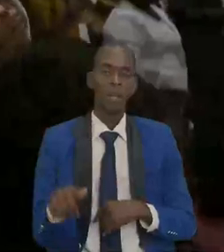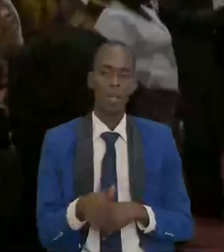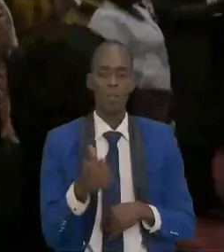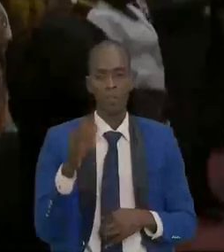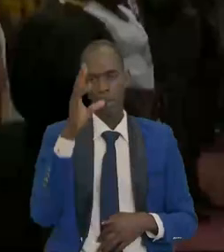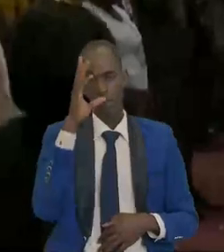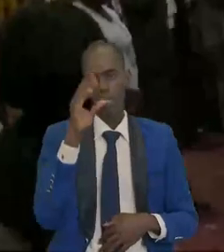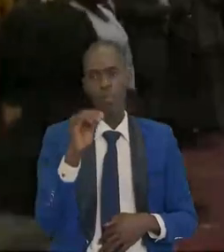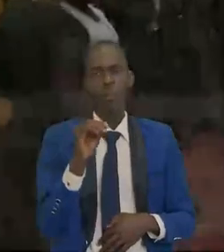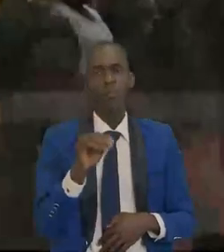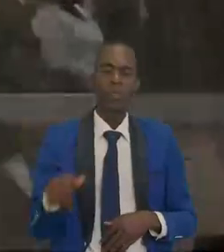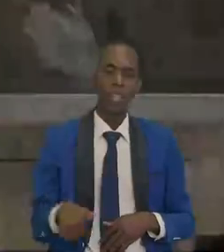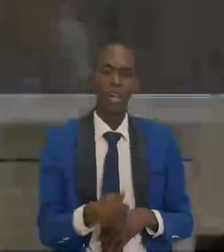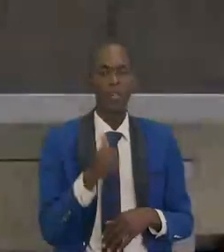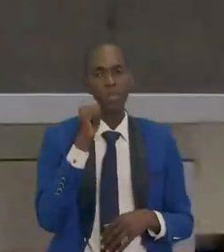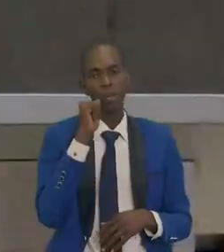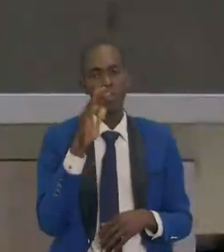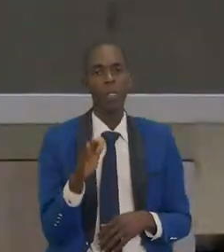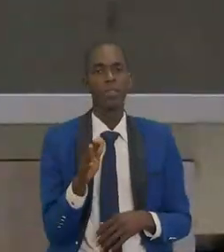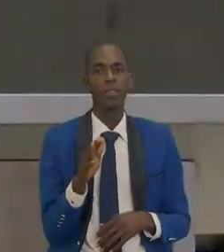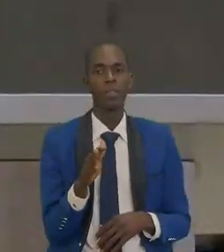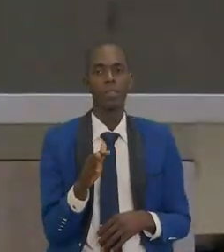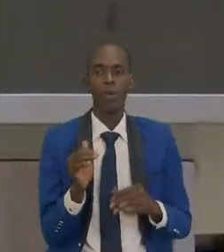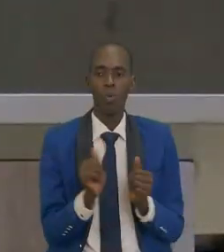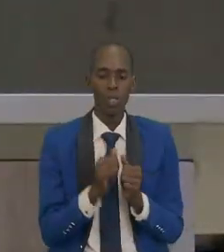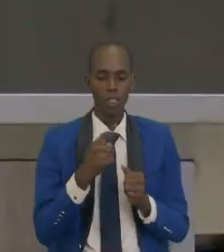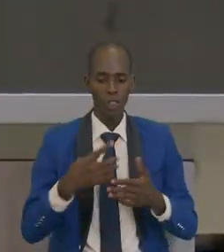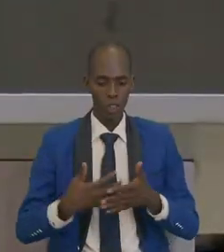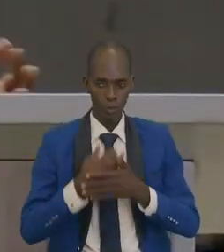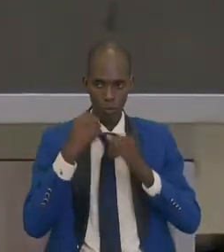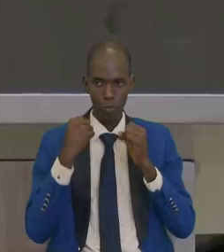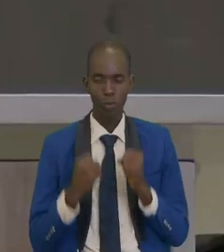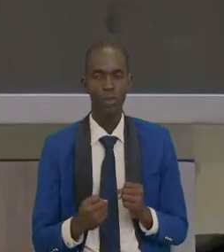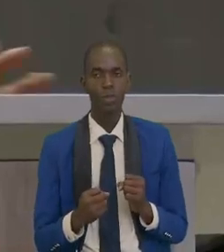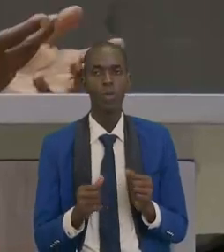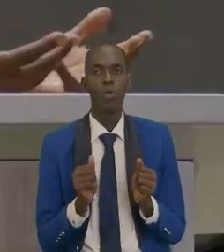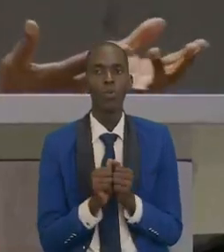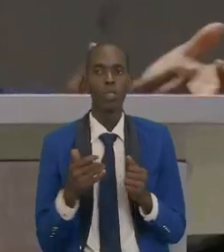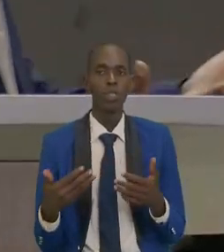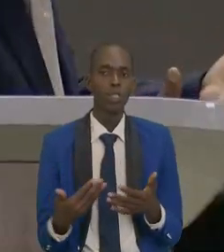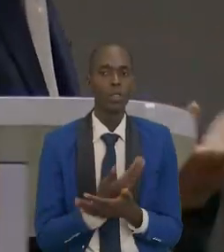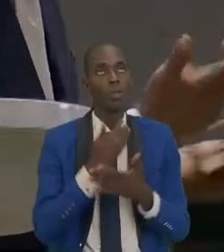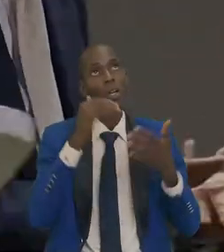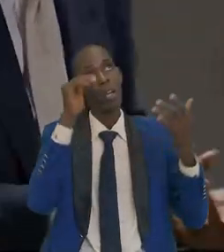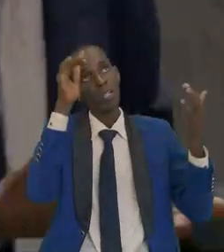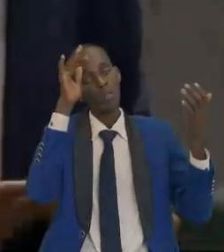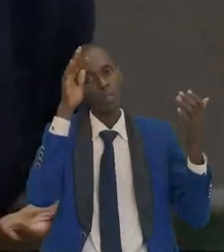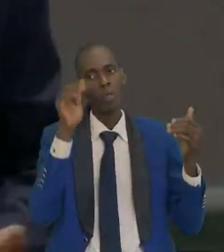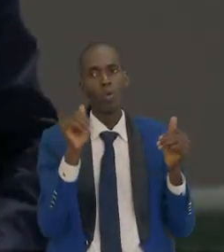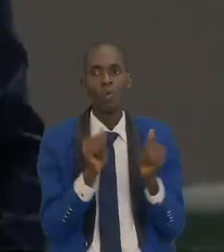Un autre homme. Une autre femme. Avec une nouvelle force. Avec une nouvelle attente.